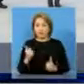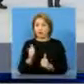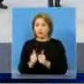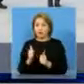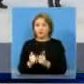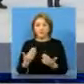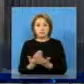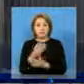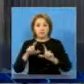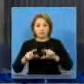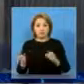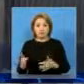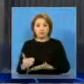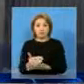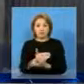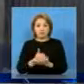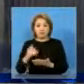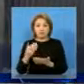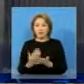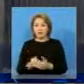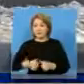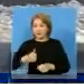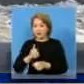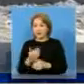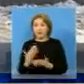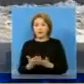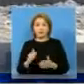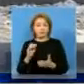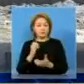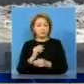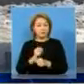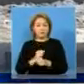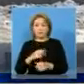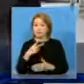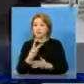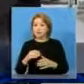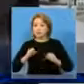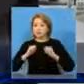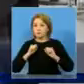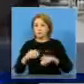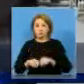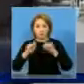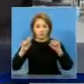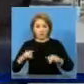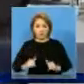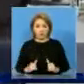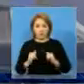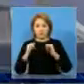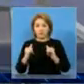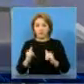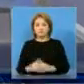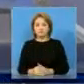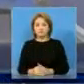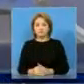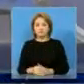жаңа ғимараттың алдына жиналды. Аймақ басшысы өңірдегі жұмыстар жайын саралап, спорттық кешеннің ашылуымен құттықтады. Тұрақты